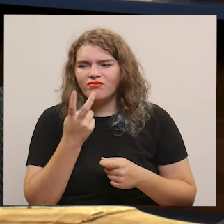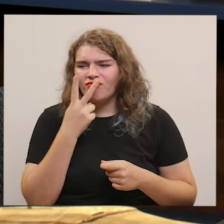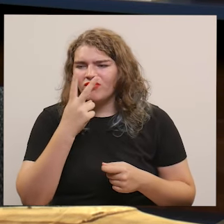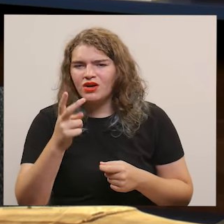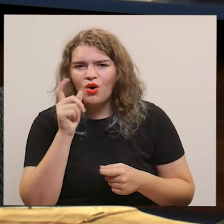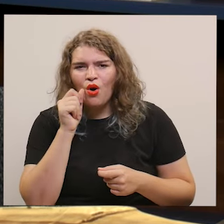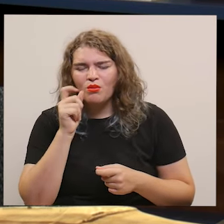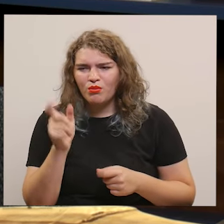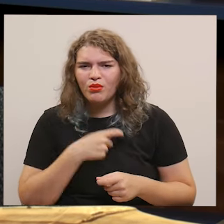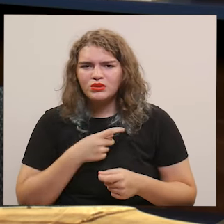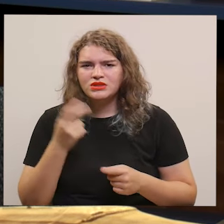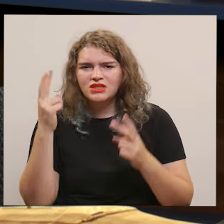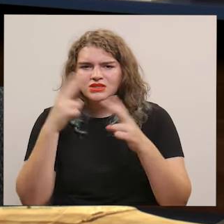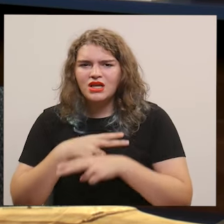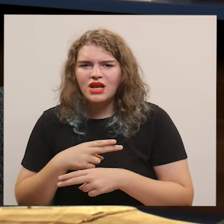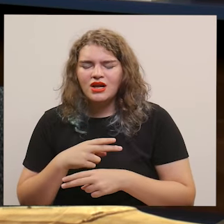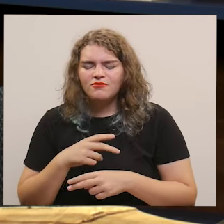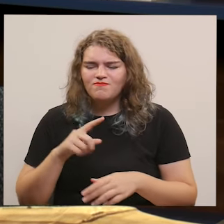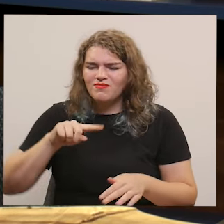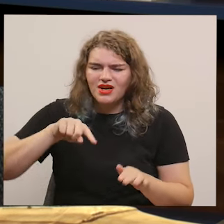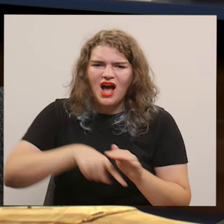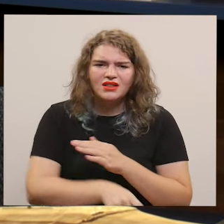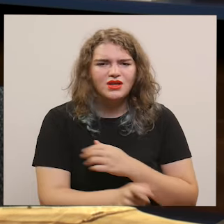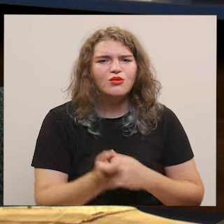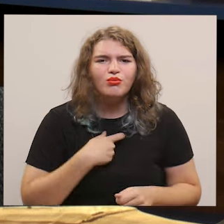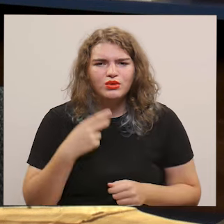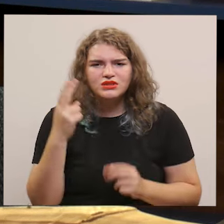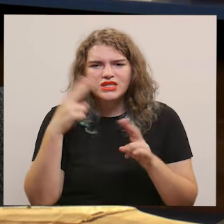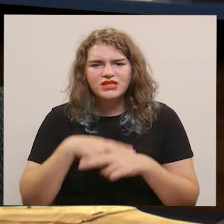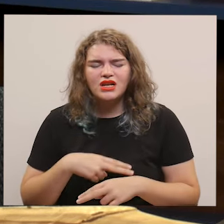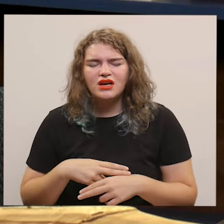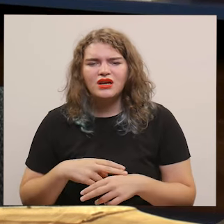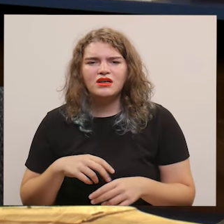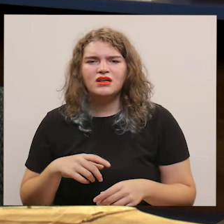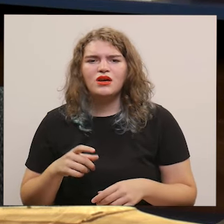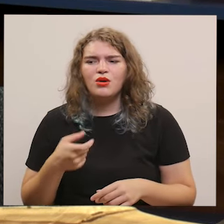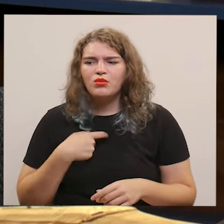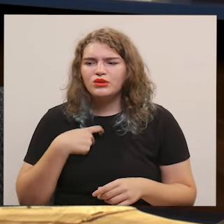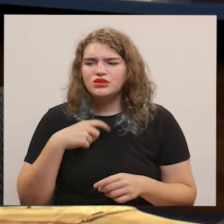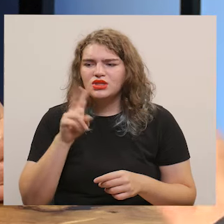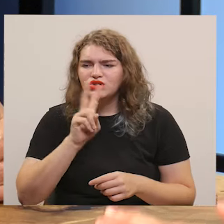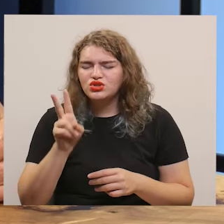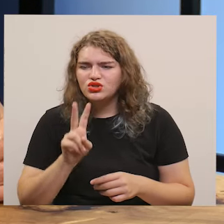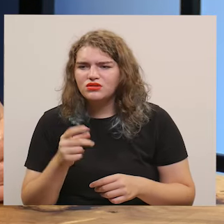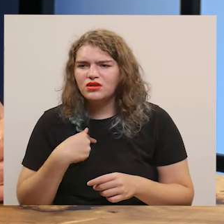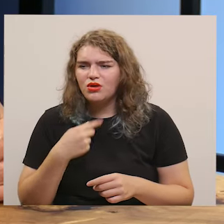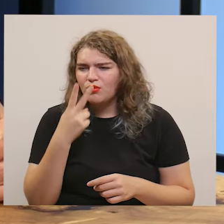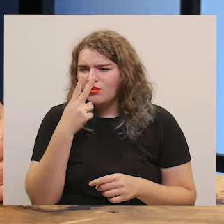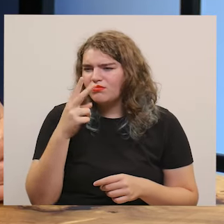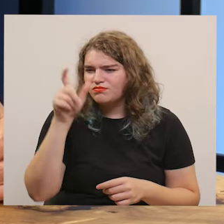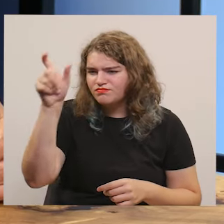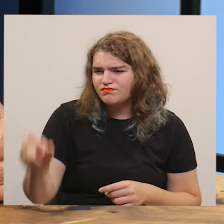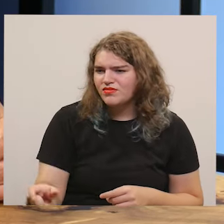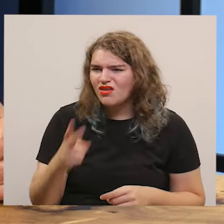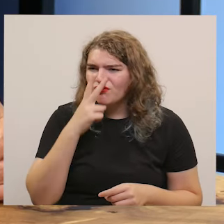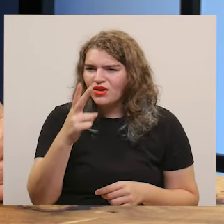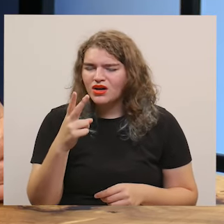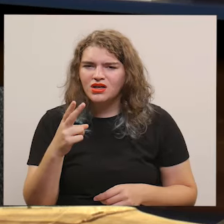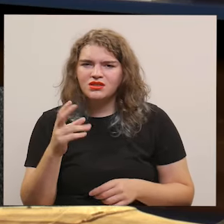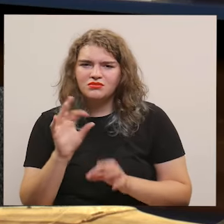să-l înțeleg, știi cum, până în străfunduri pot să-l înțeleg. Efectiv, pot să-l citesc, poate să tacă și eu deja îl înțeleg.